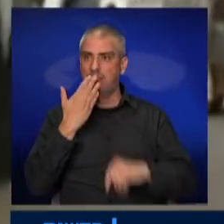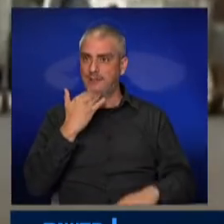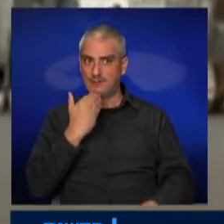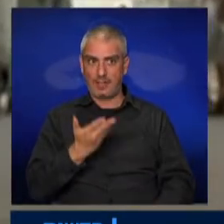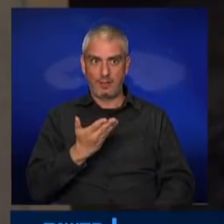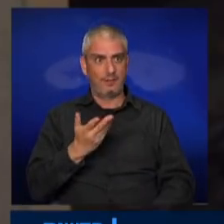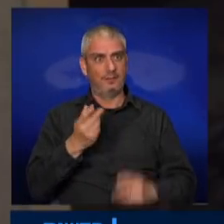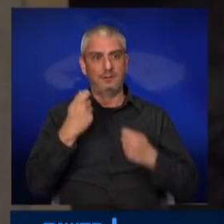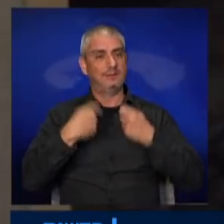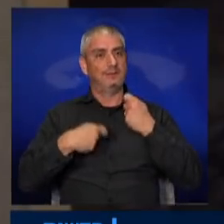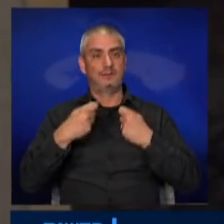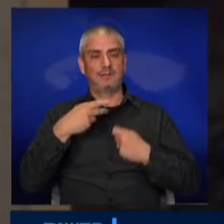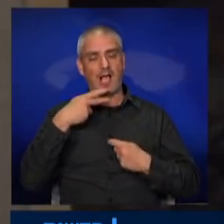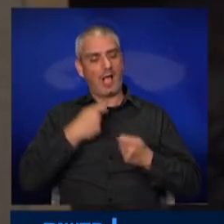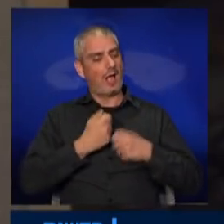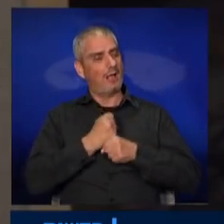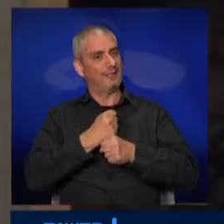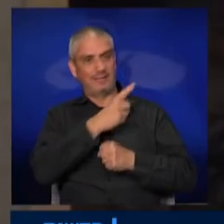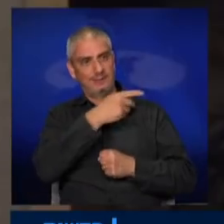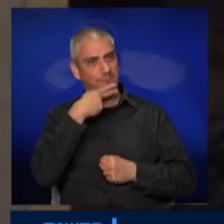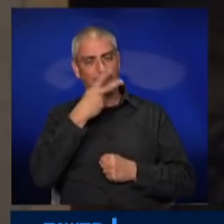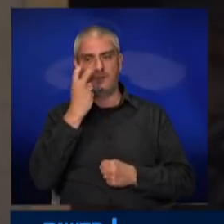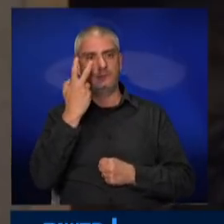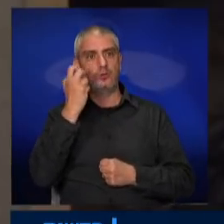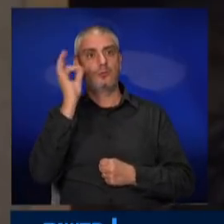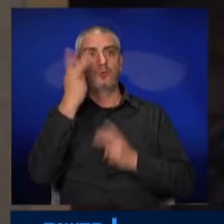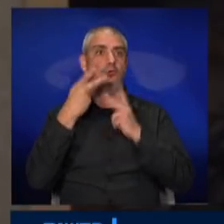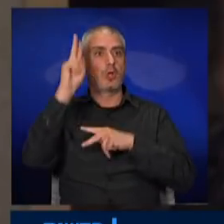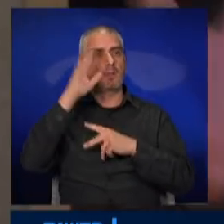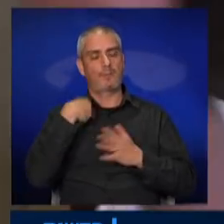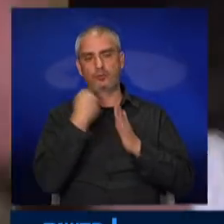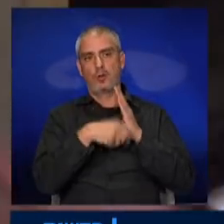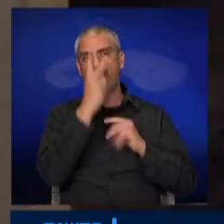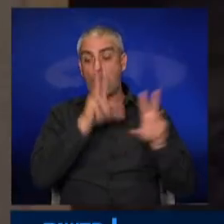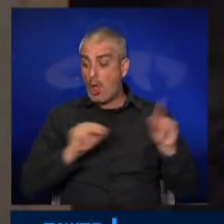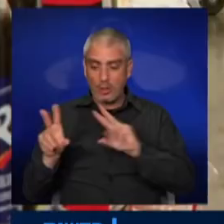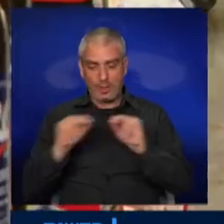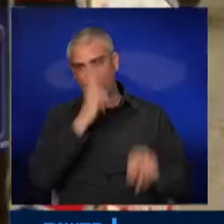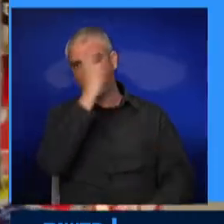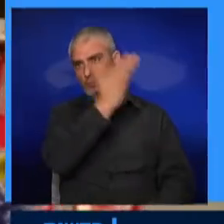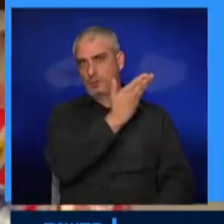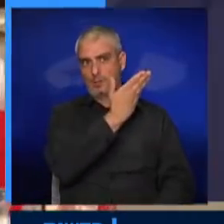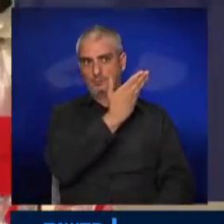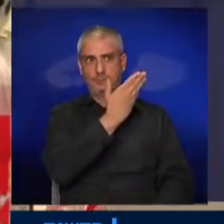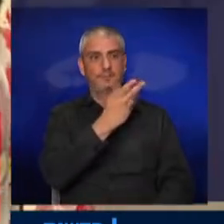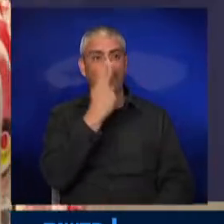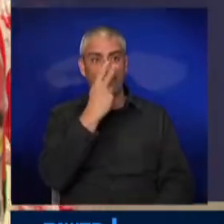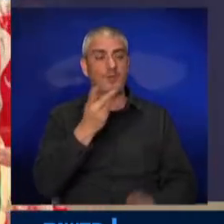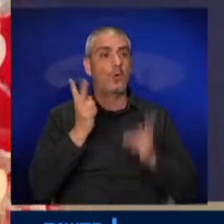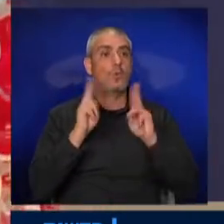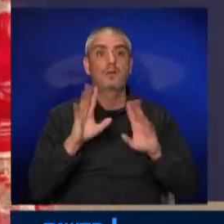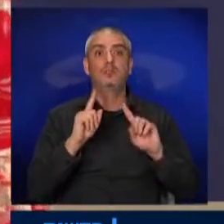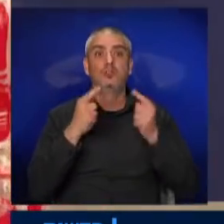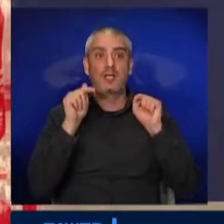ישראל, שהזכיינים גובים פה 20-30% יותר ממה שאנחנו קונים את אותם מוצרים בחו"ל. מבחינת הפוטנציאל